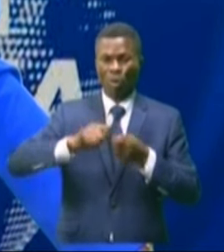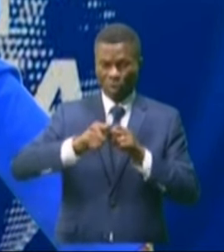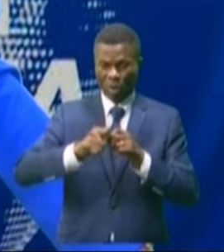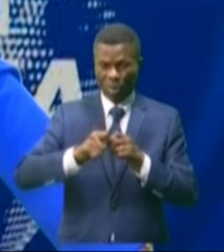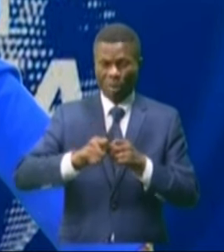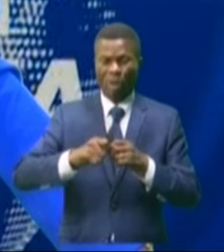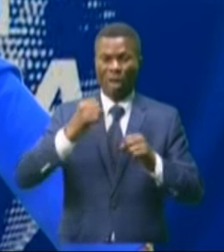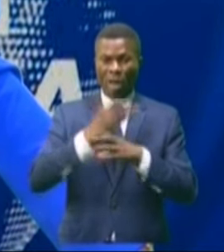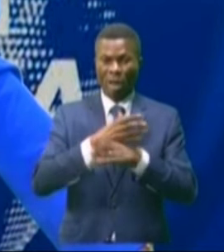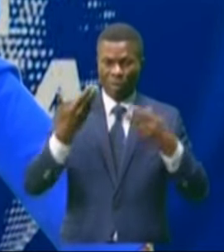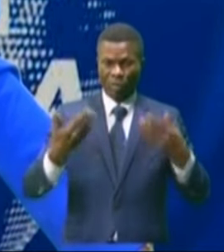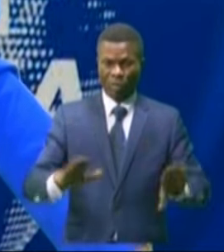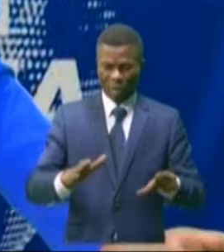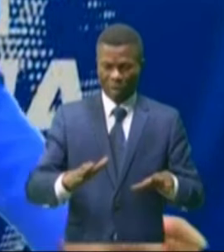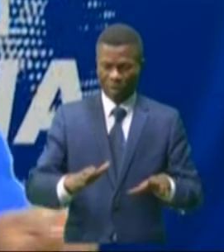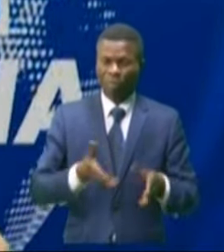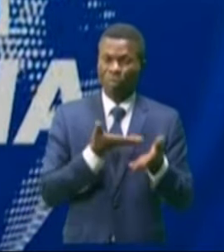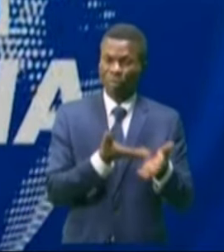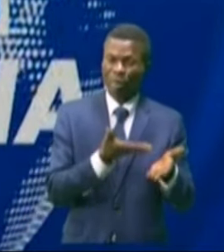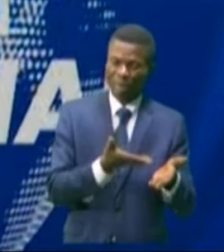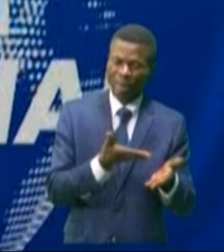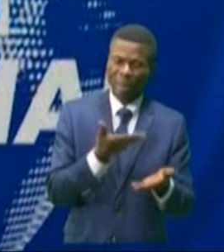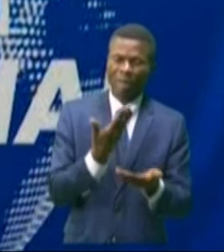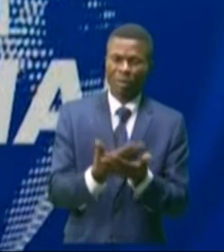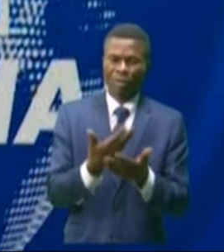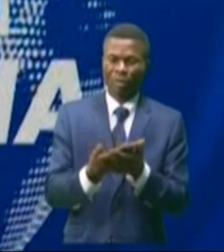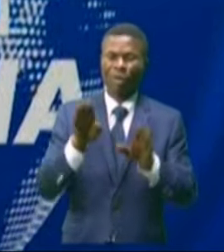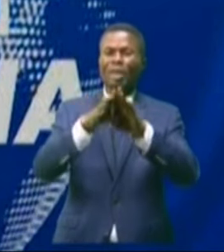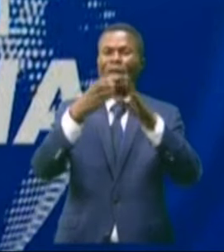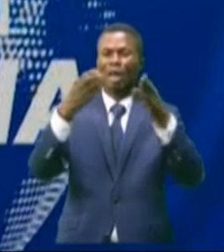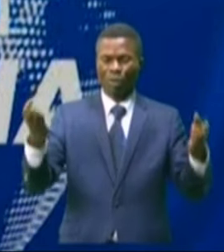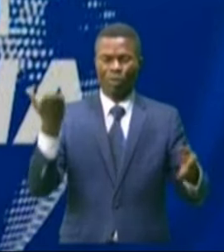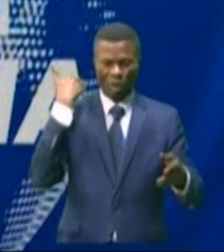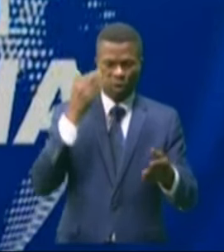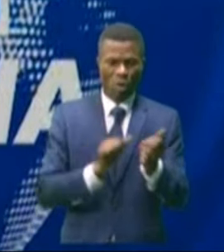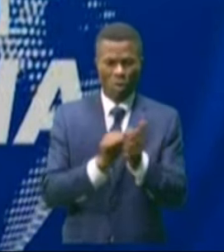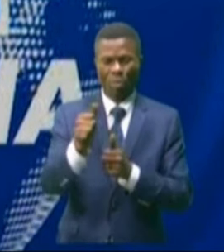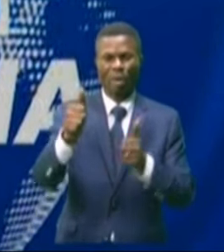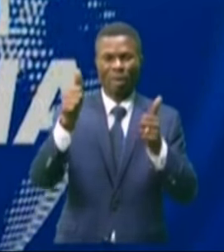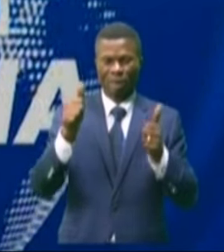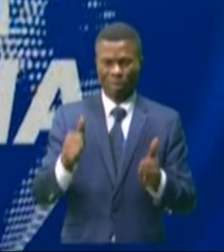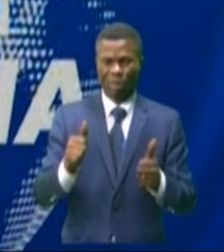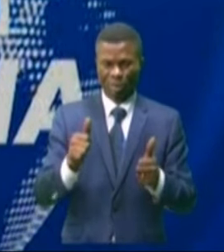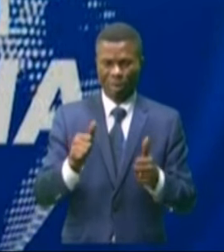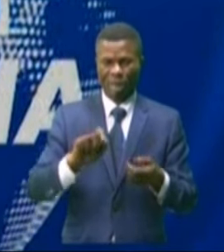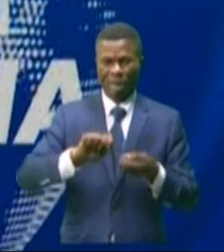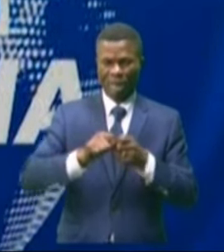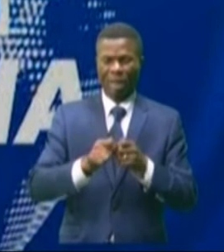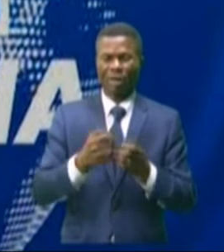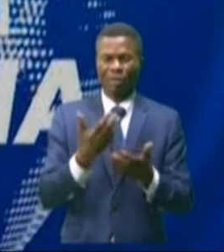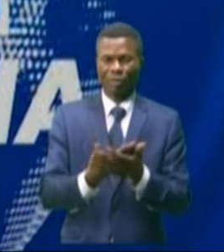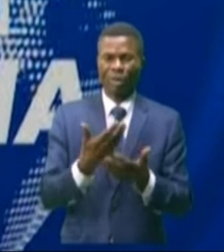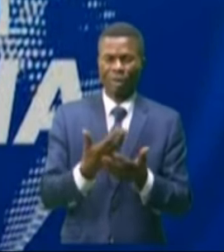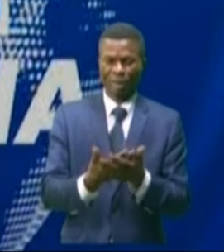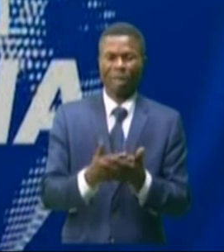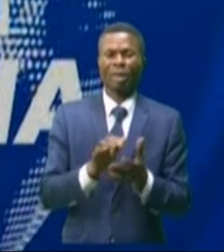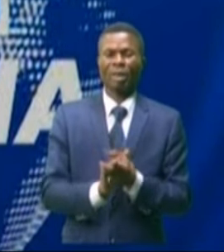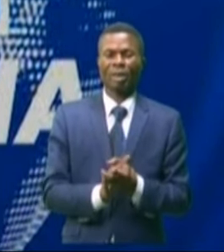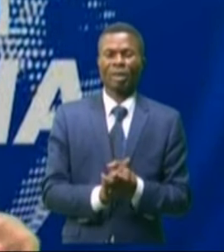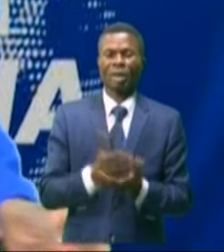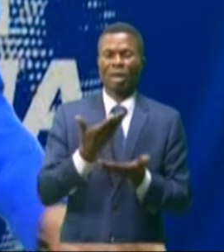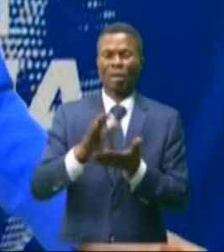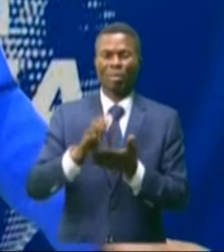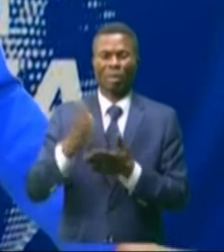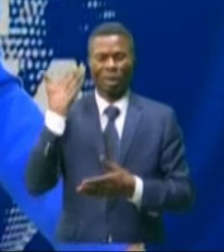les équipes d'intervention de la SNEL et de la régie des eaux sont à pied d'œuvre pour le rétablissement rapide de la desserte en